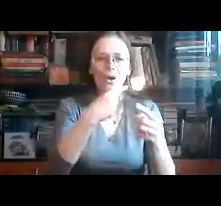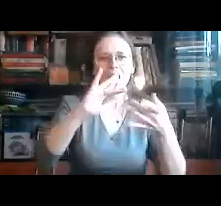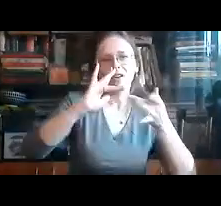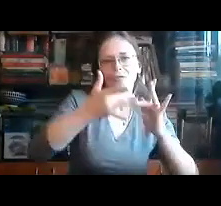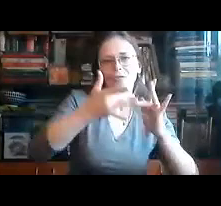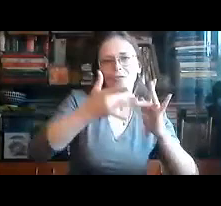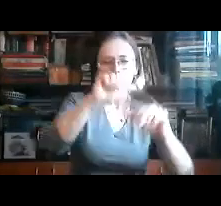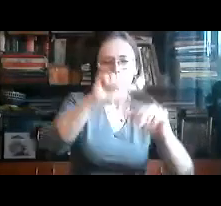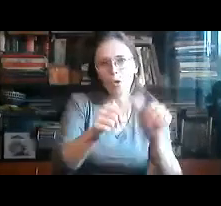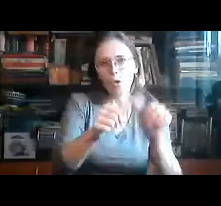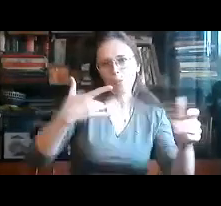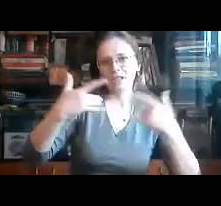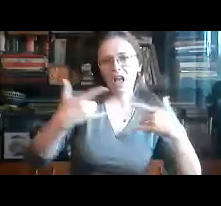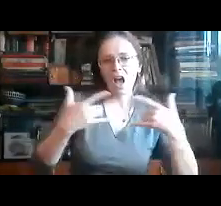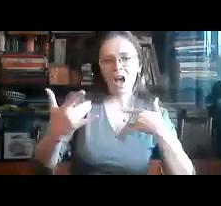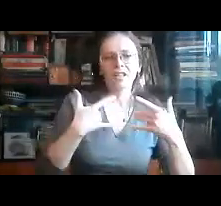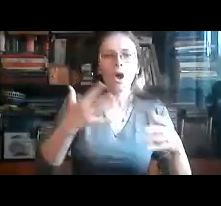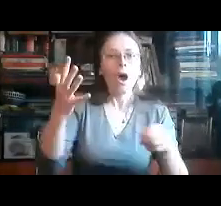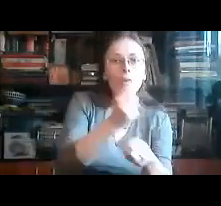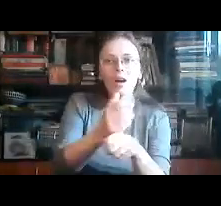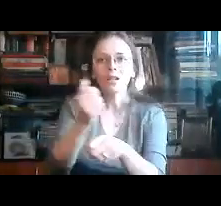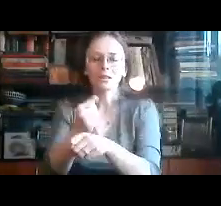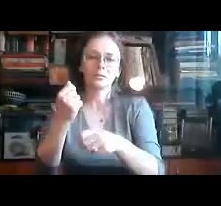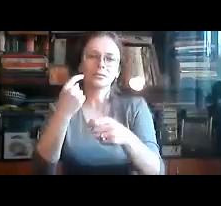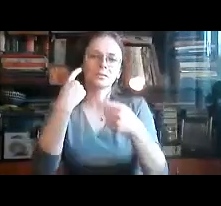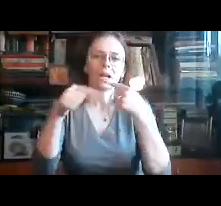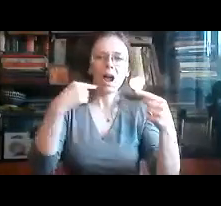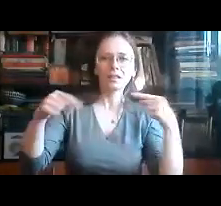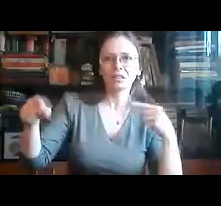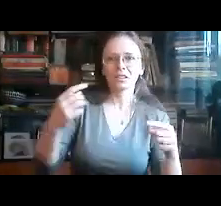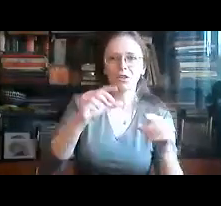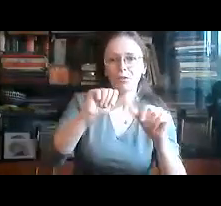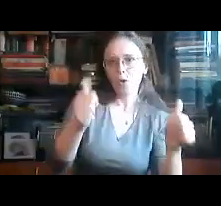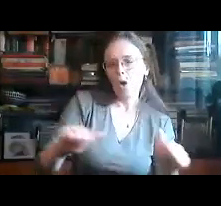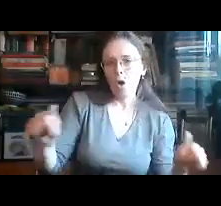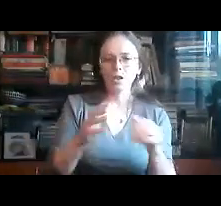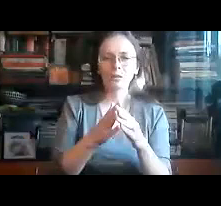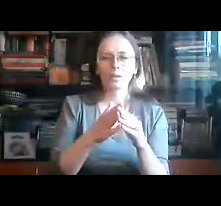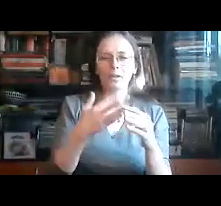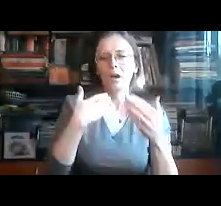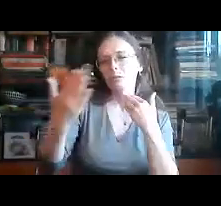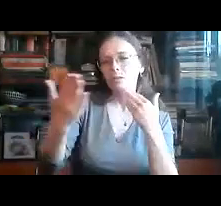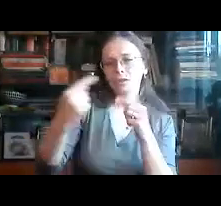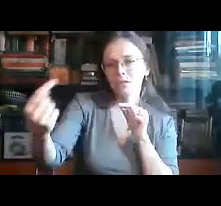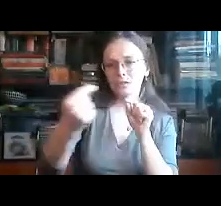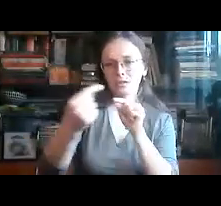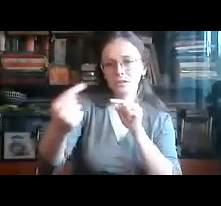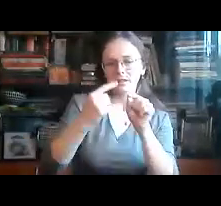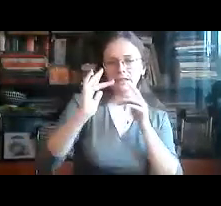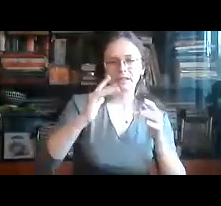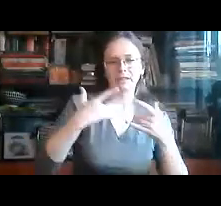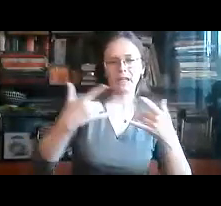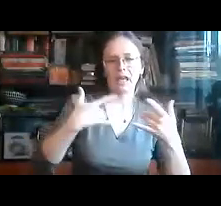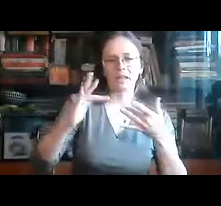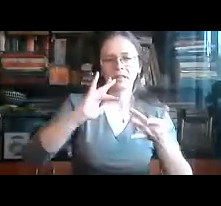театральных удачно, тем не менее, удачные формы есть, и я сама вот думаю об этом всем и как-то об